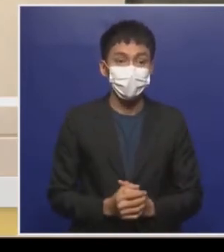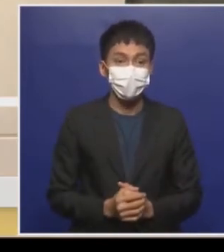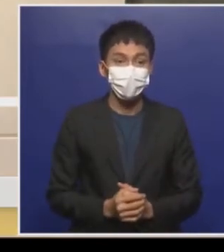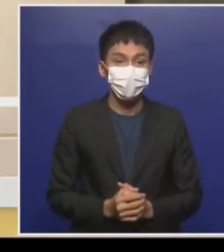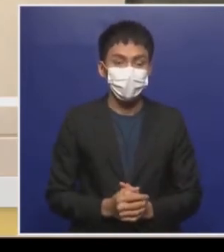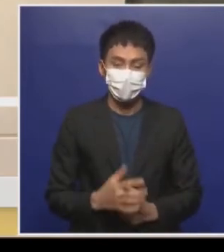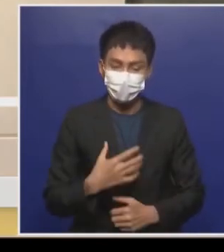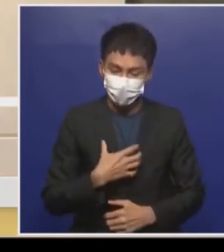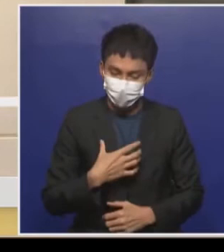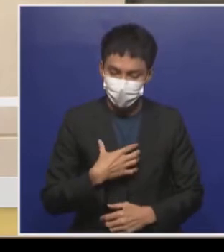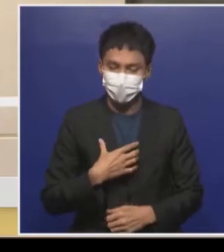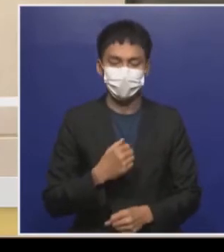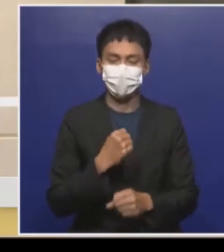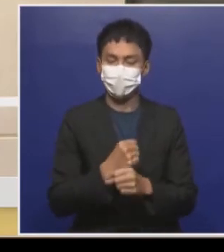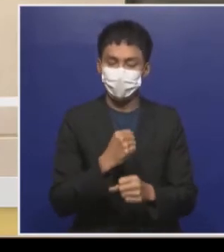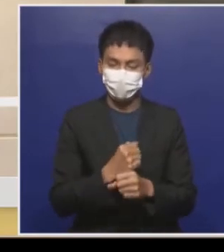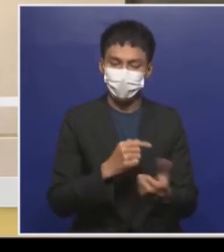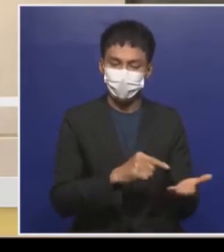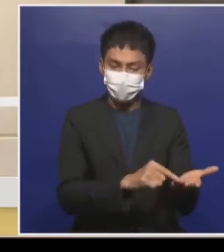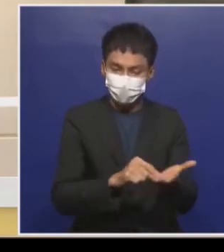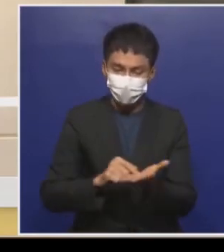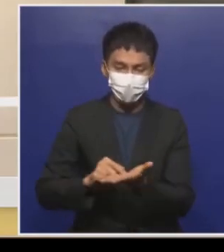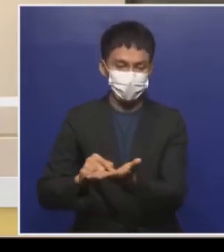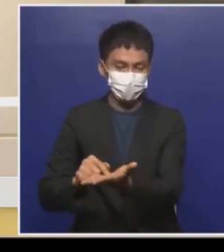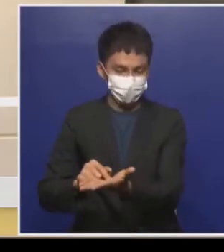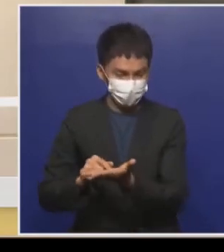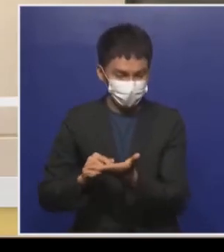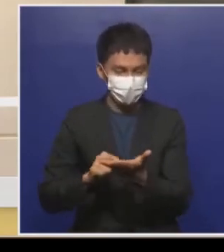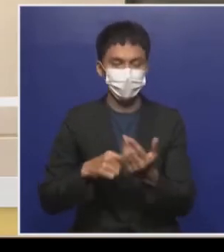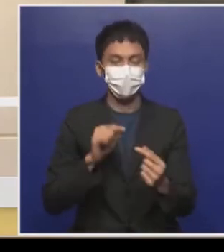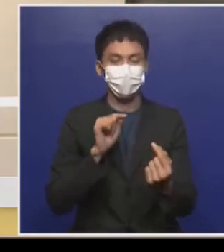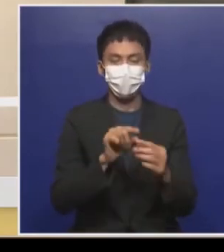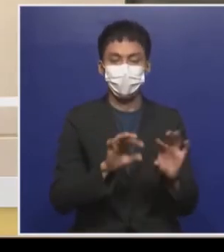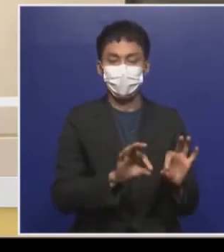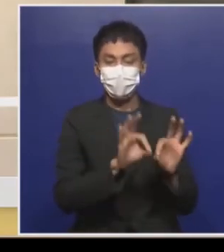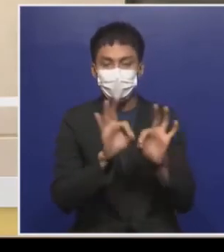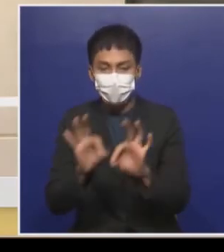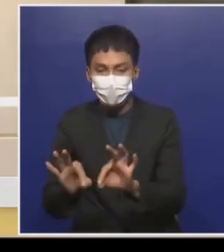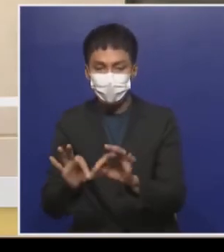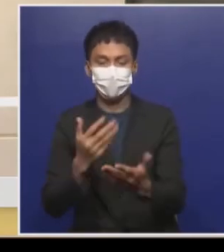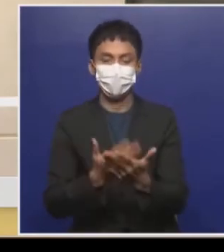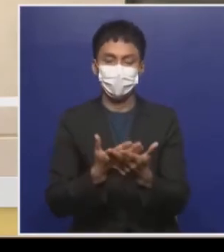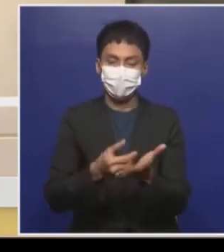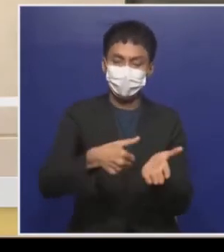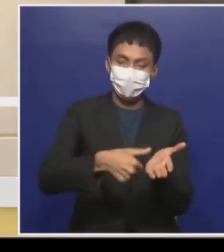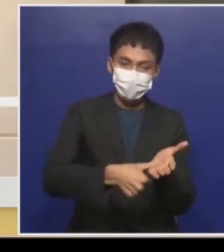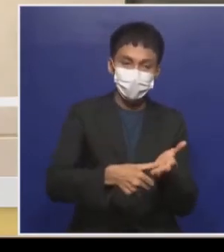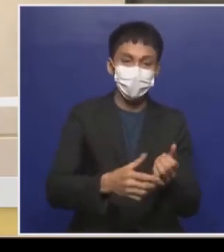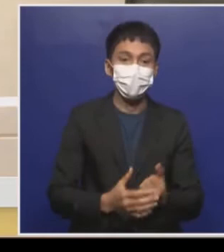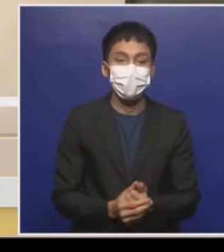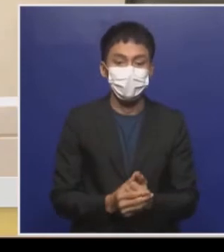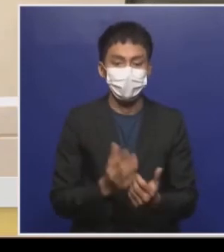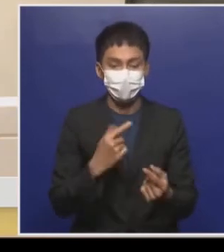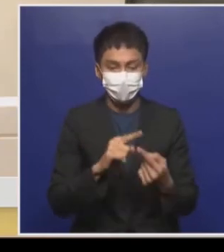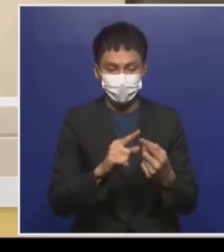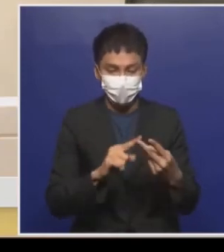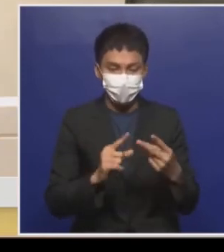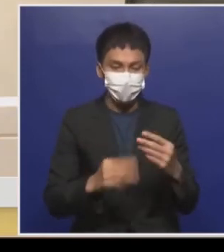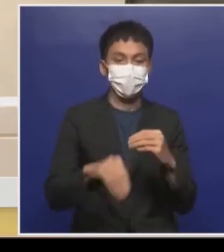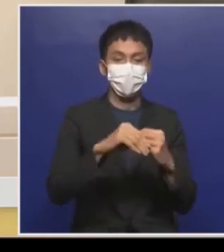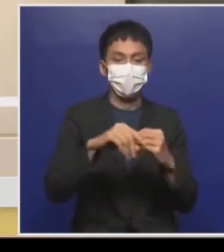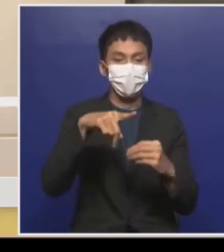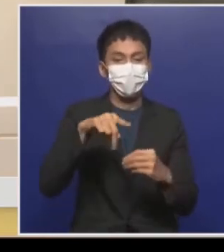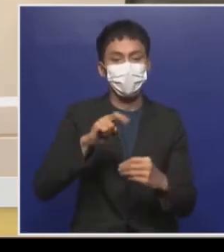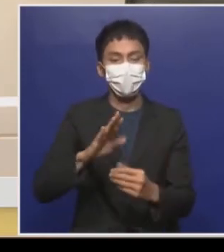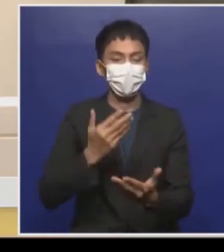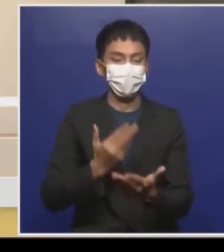อยากทำใหทกเรื่องททานเสนอมาเมื่วจะเป็การเลอนการชมรฐนี่การเพิ่มพระบอรายจ่ายใน